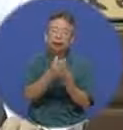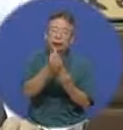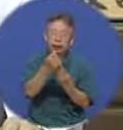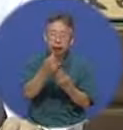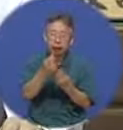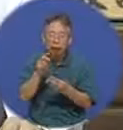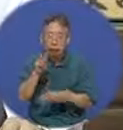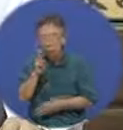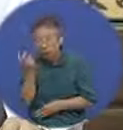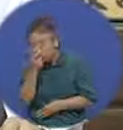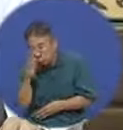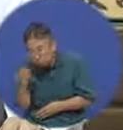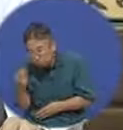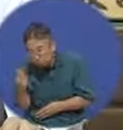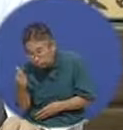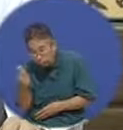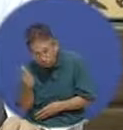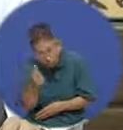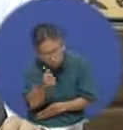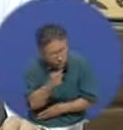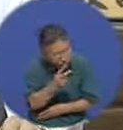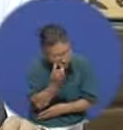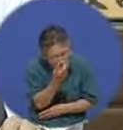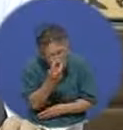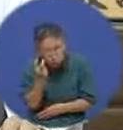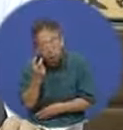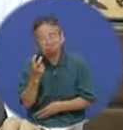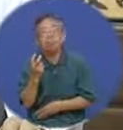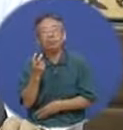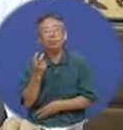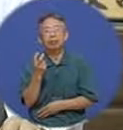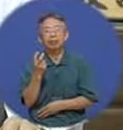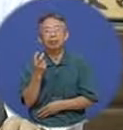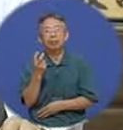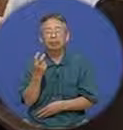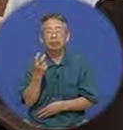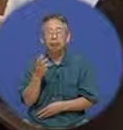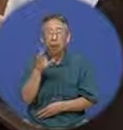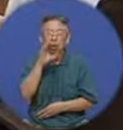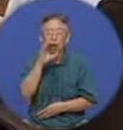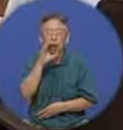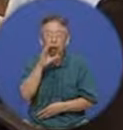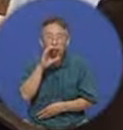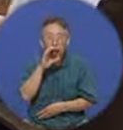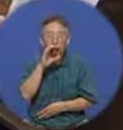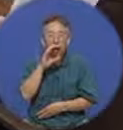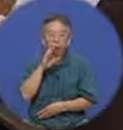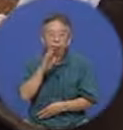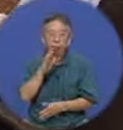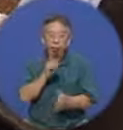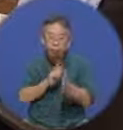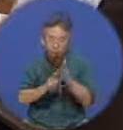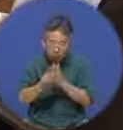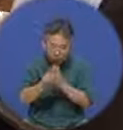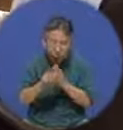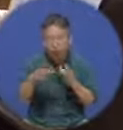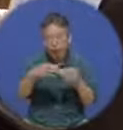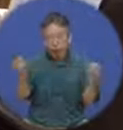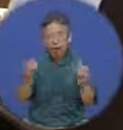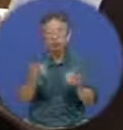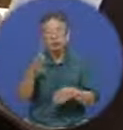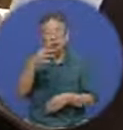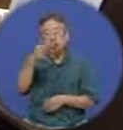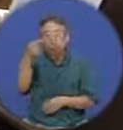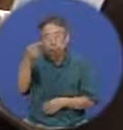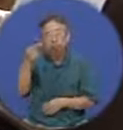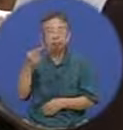見に行く、 はい、 それで監視をしておる、こういうのをね、あの和歌山は、まあ、いち早くというか全国で唯一なんです